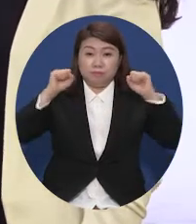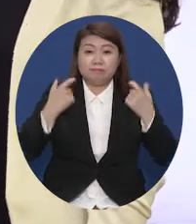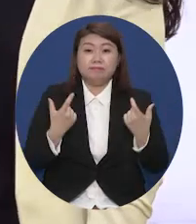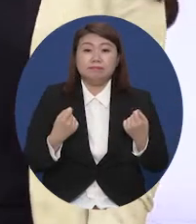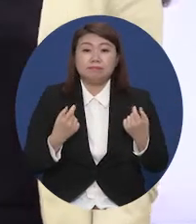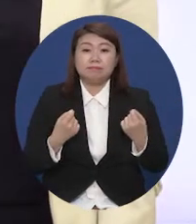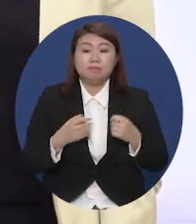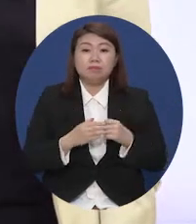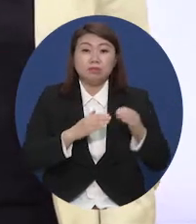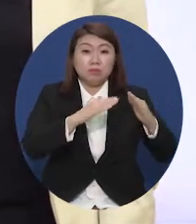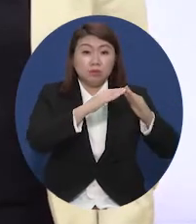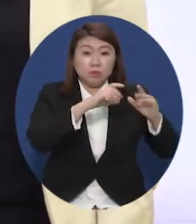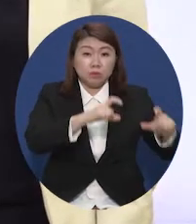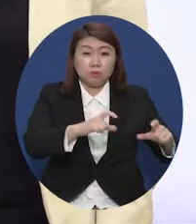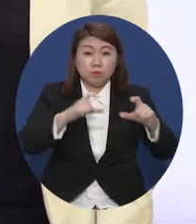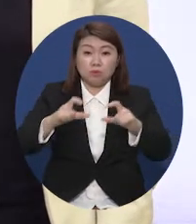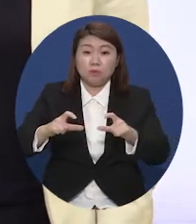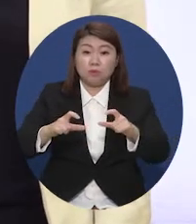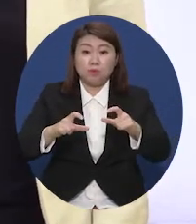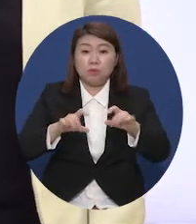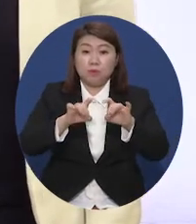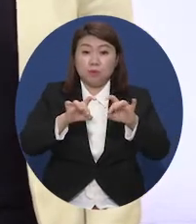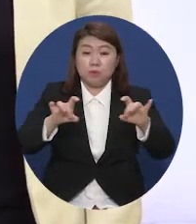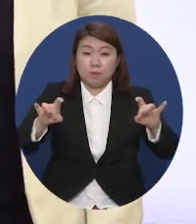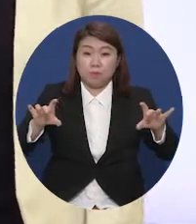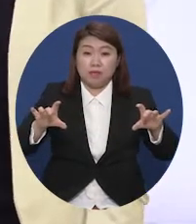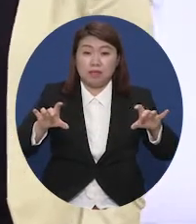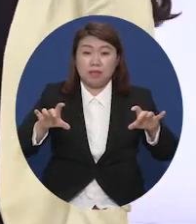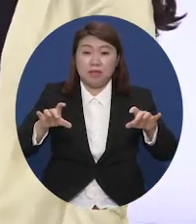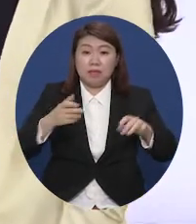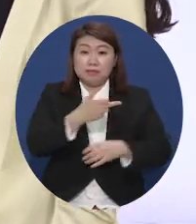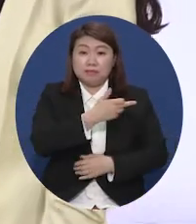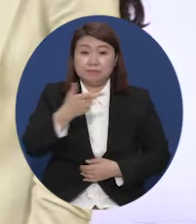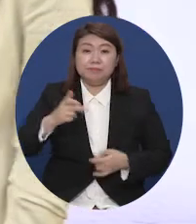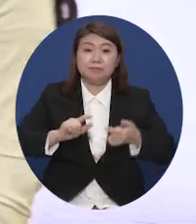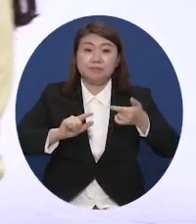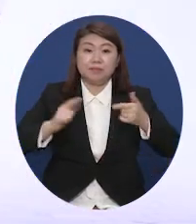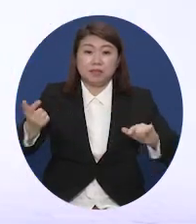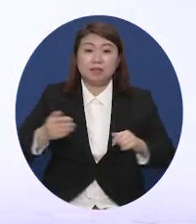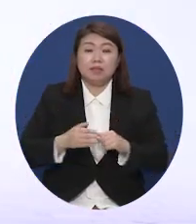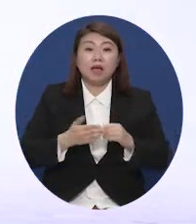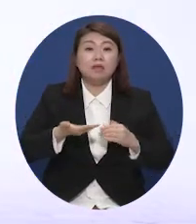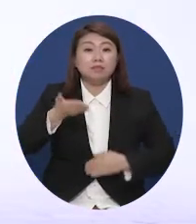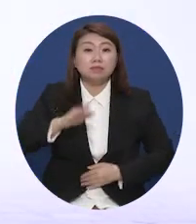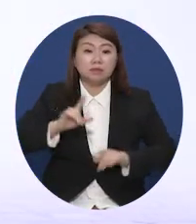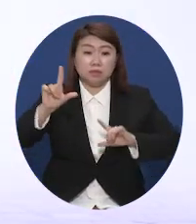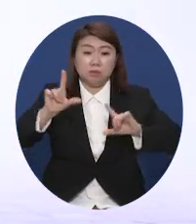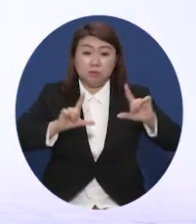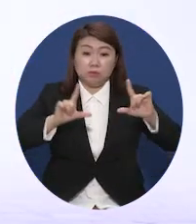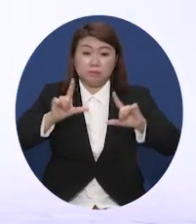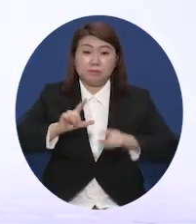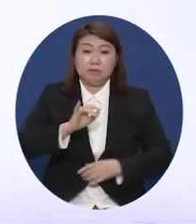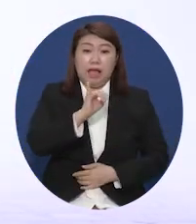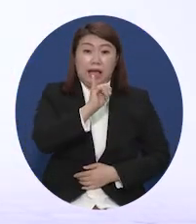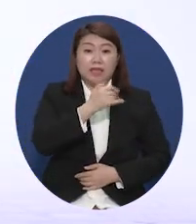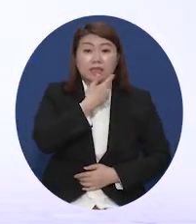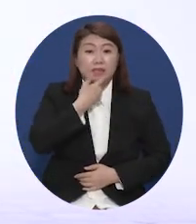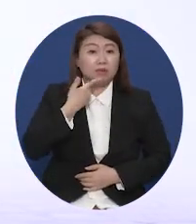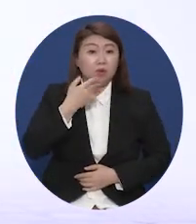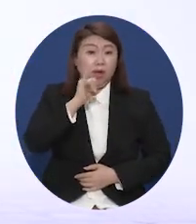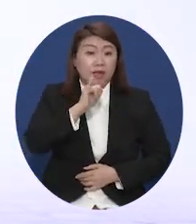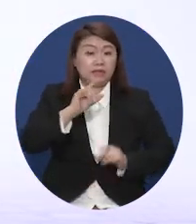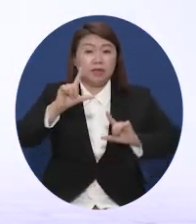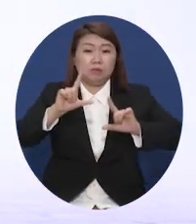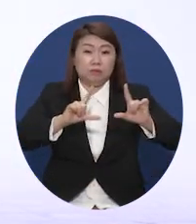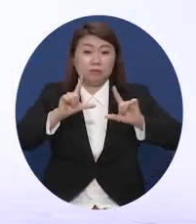그 도시의 규모에 따라서 구기장의 규모에도 차이를 보였습니다 하지만 형태에 있어서는 이렇게 I자의 모양,